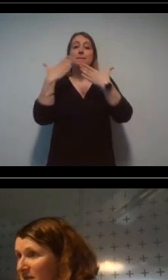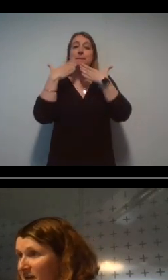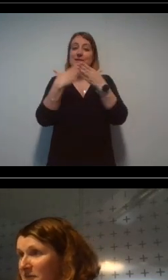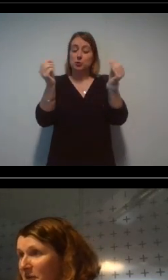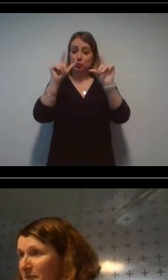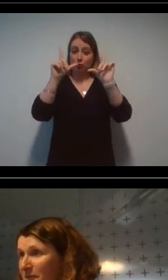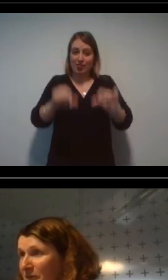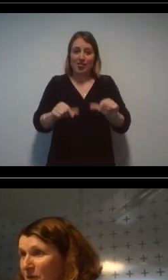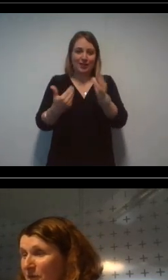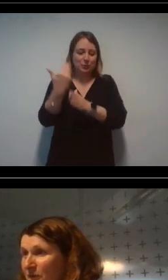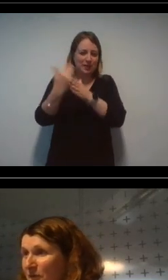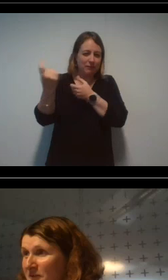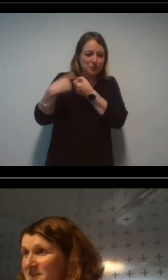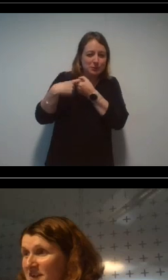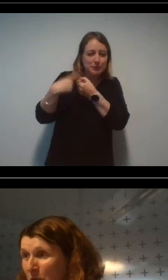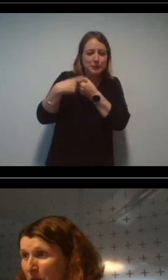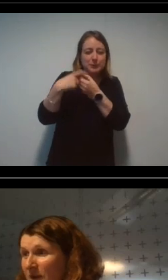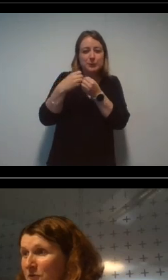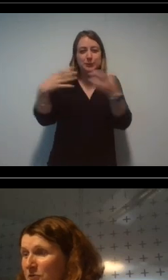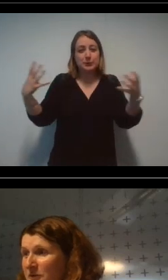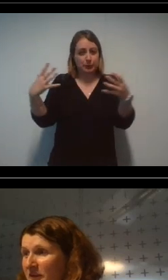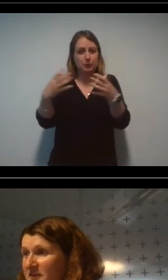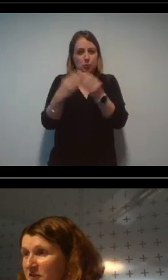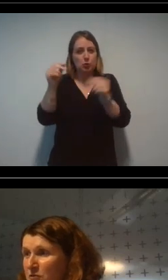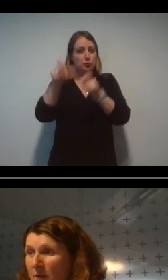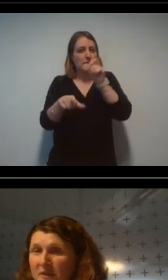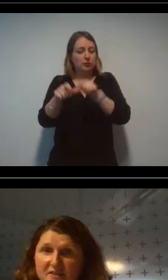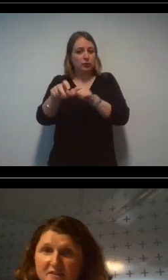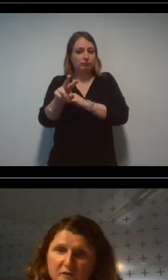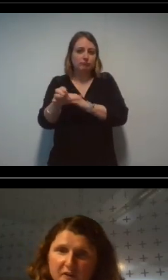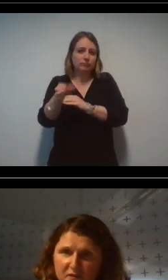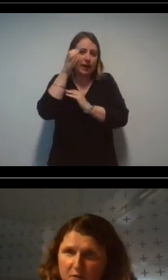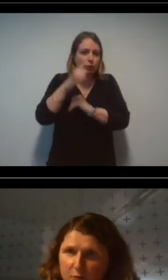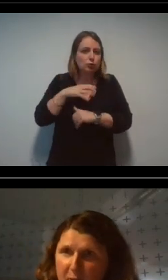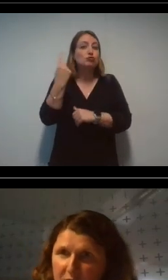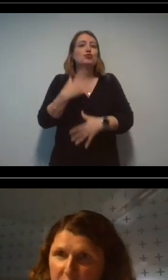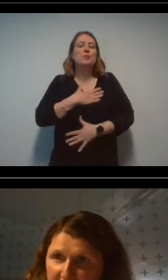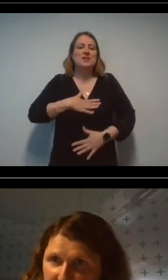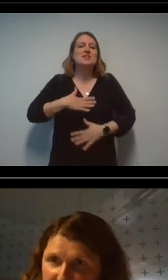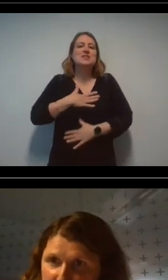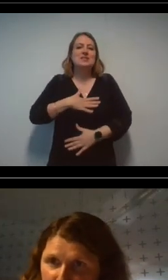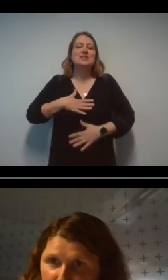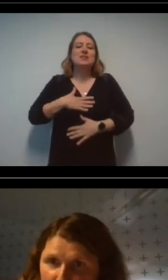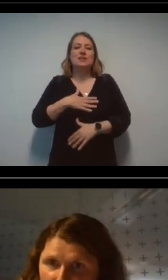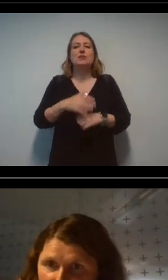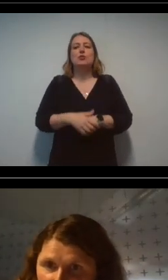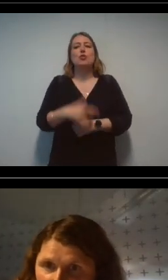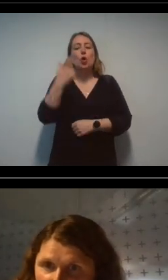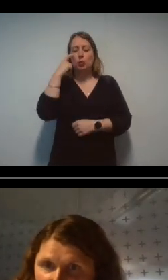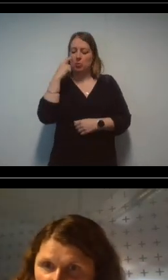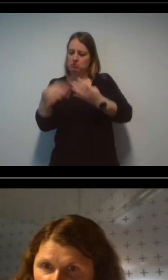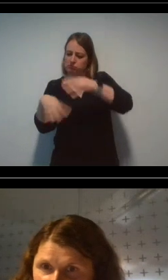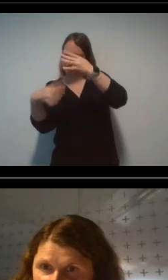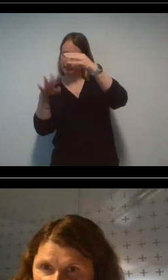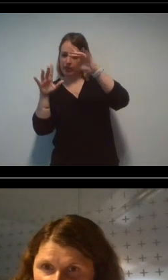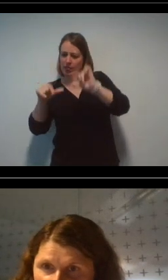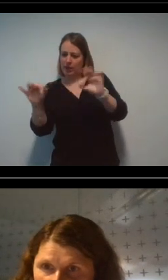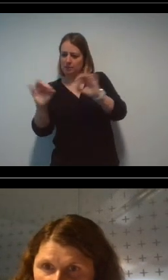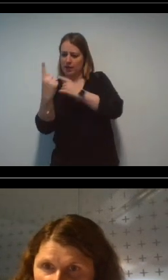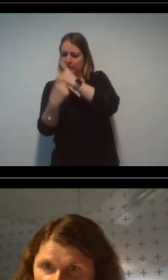présence ce matin. Vous étiez nombreux à nous suivre et c'est toujours un plaisir. Je vérifie qu'on n'ait pas de dernières questions dans